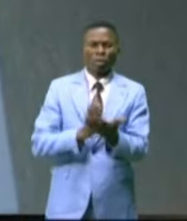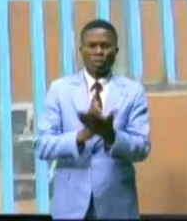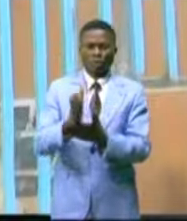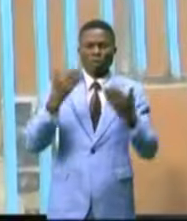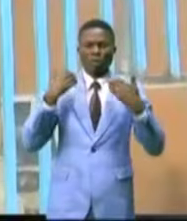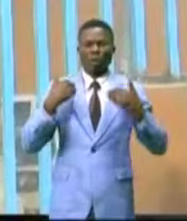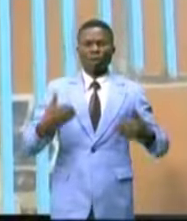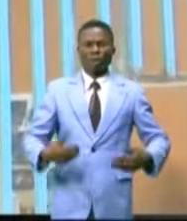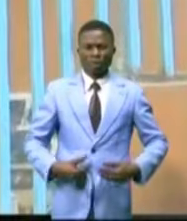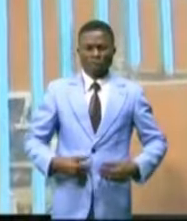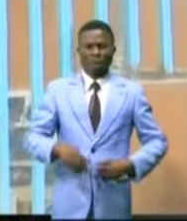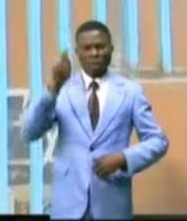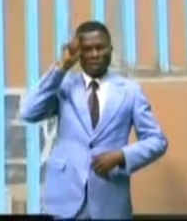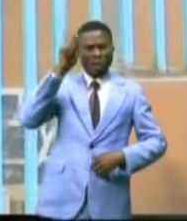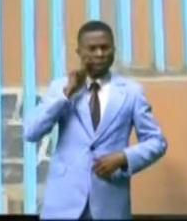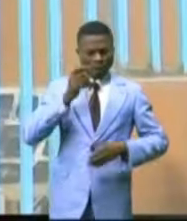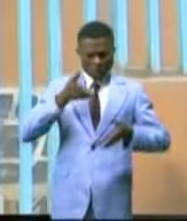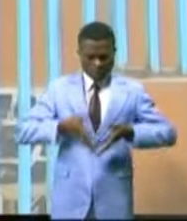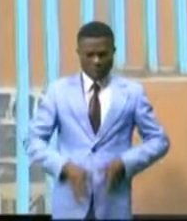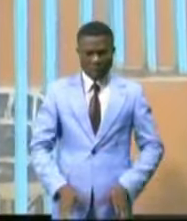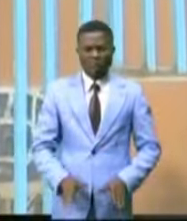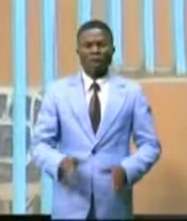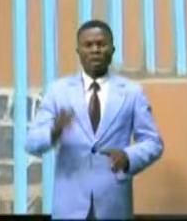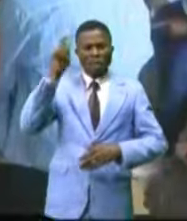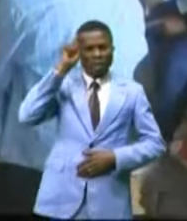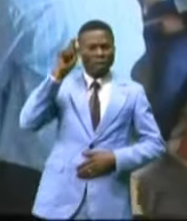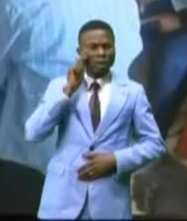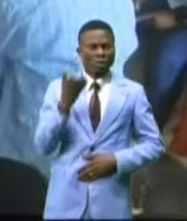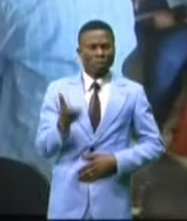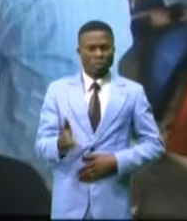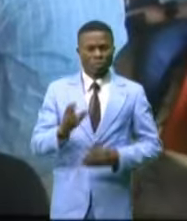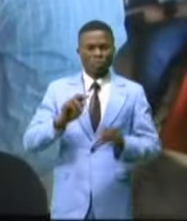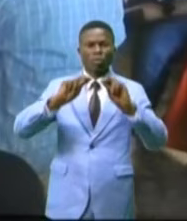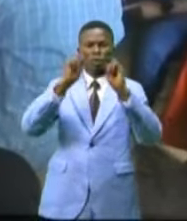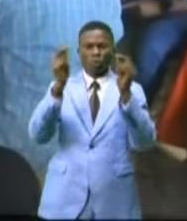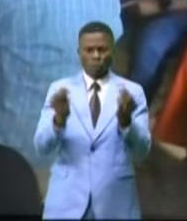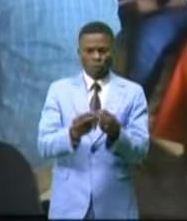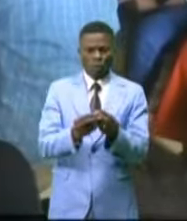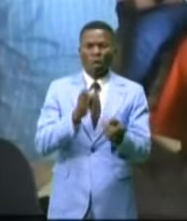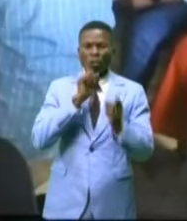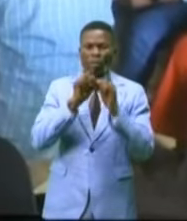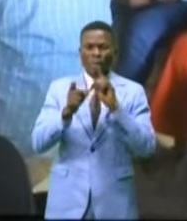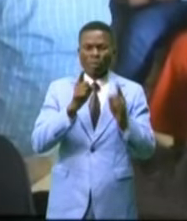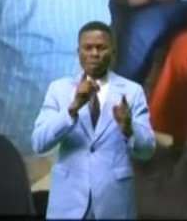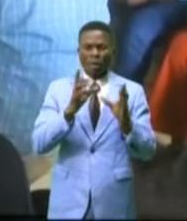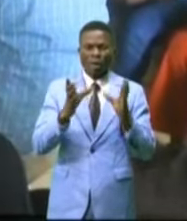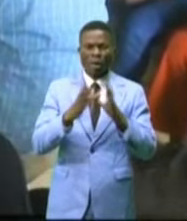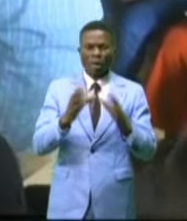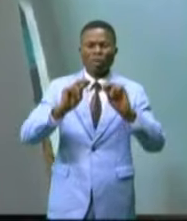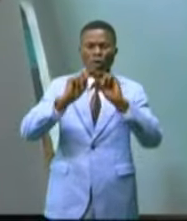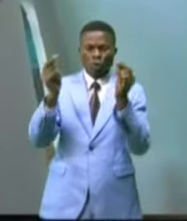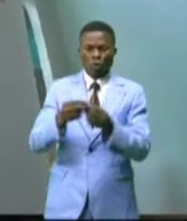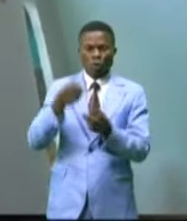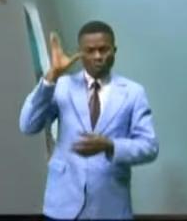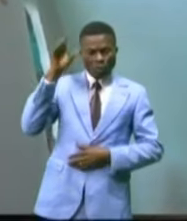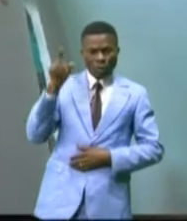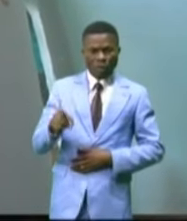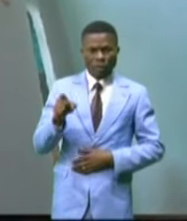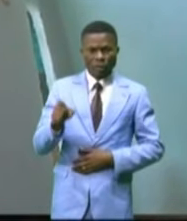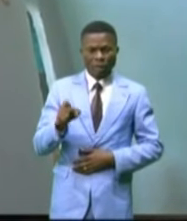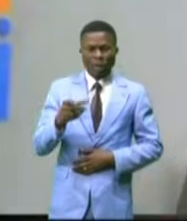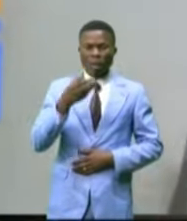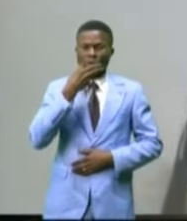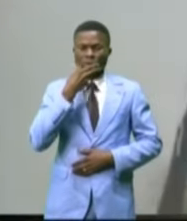santé sexuelle et de la reproduction sexuelle la délégation s'est entretenue avec les organisations locales afin de